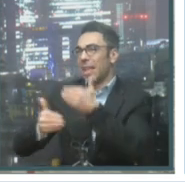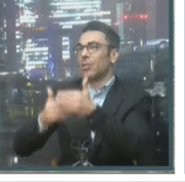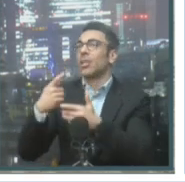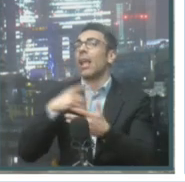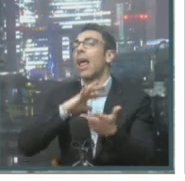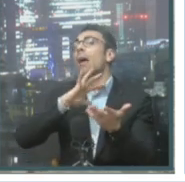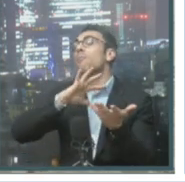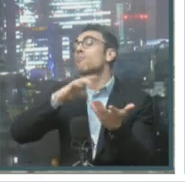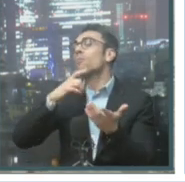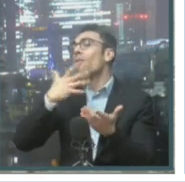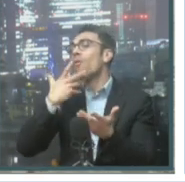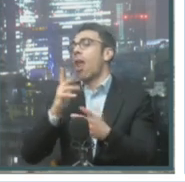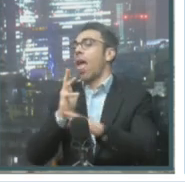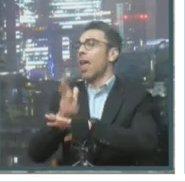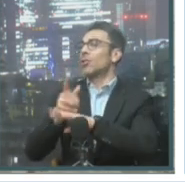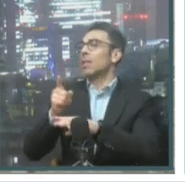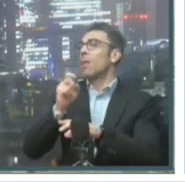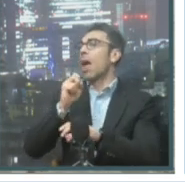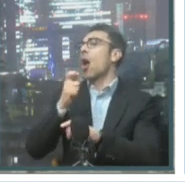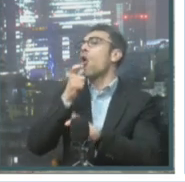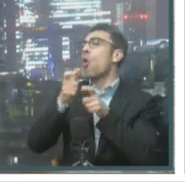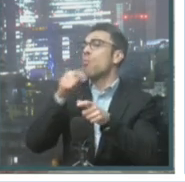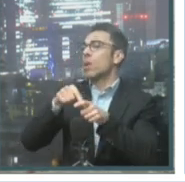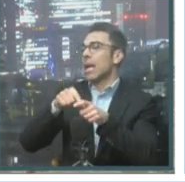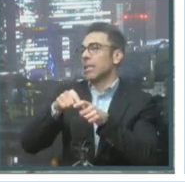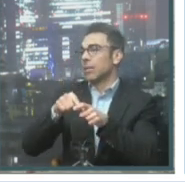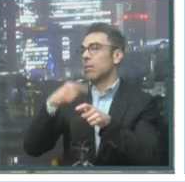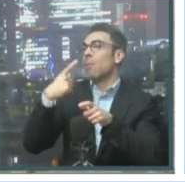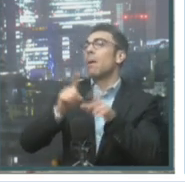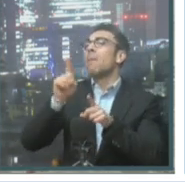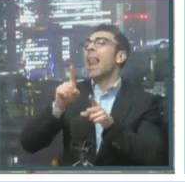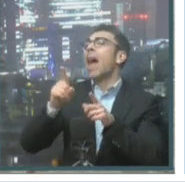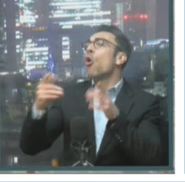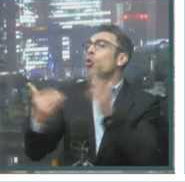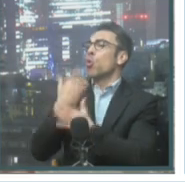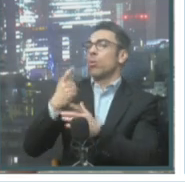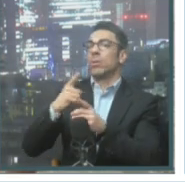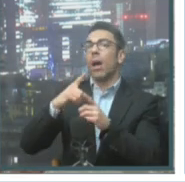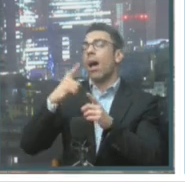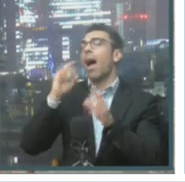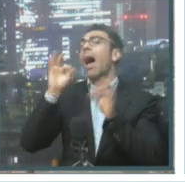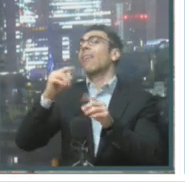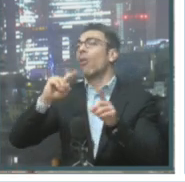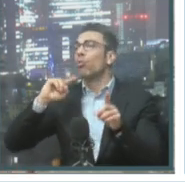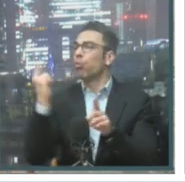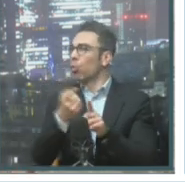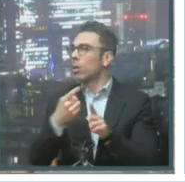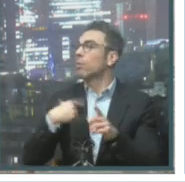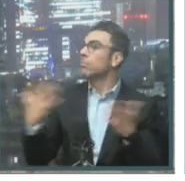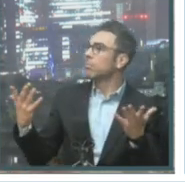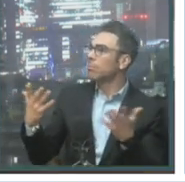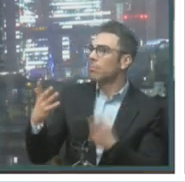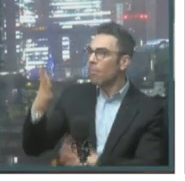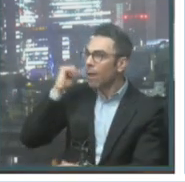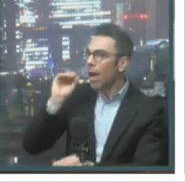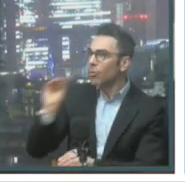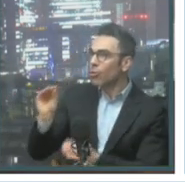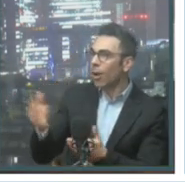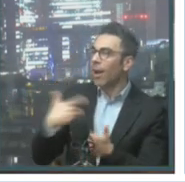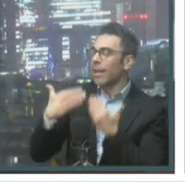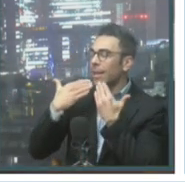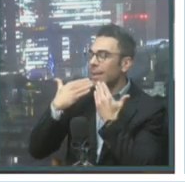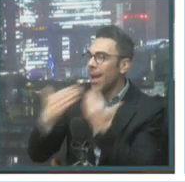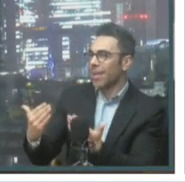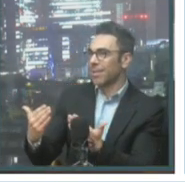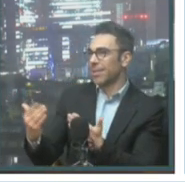accessibile la comunicazione di milano hughes a tutti in quanti dato grazie